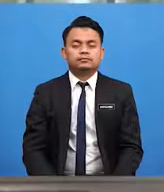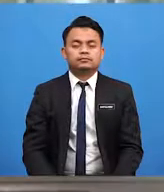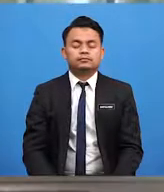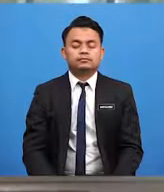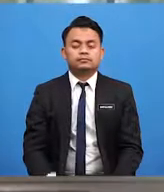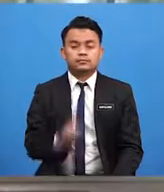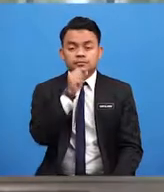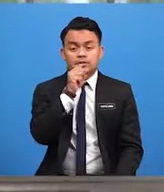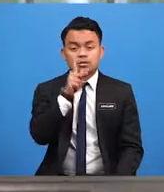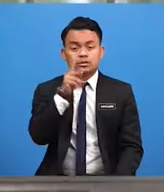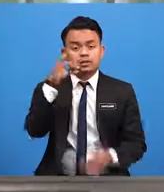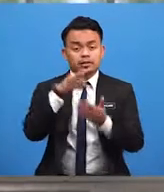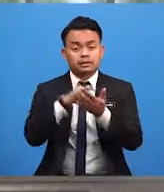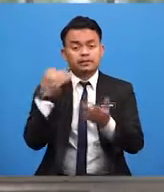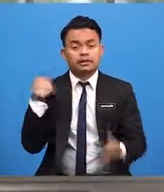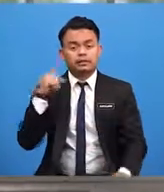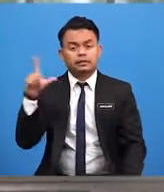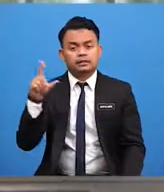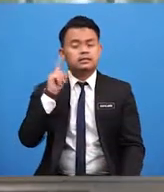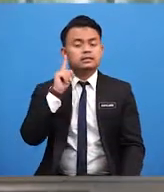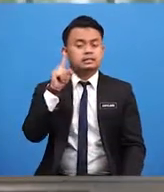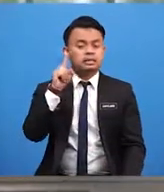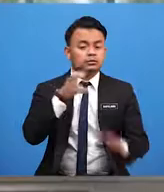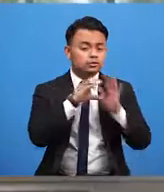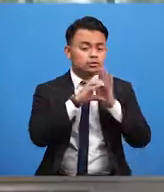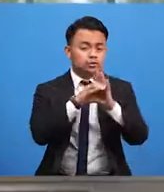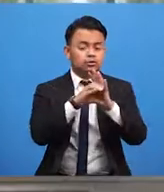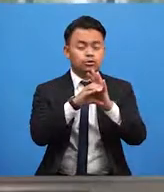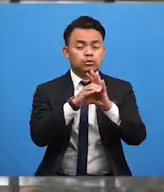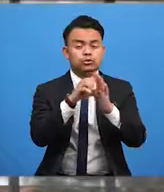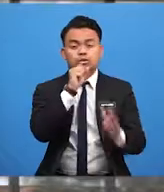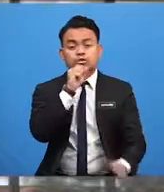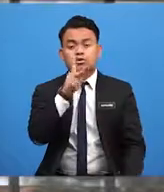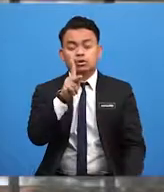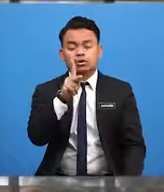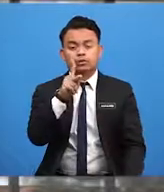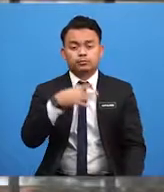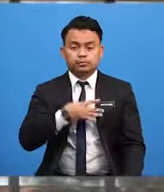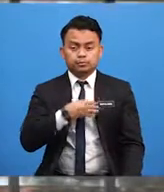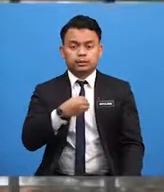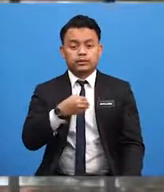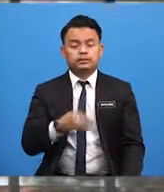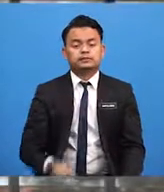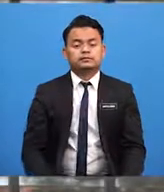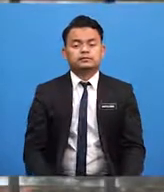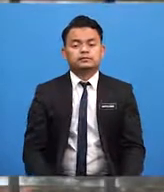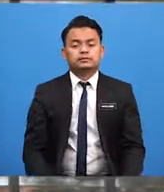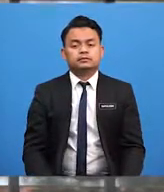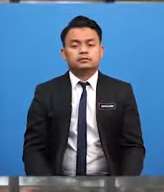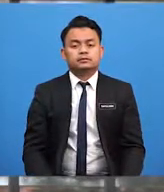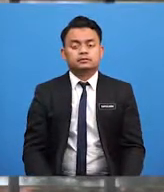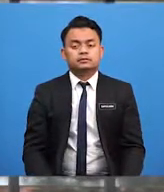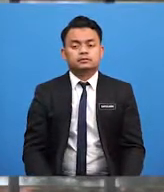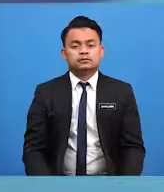Stok ayam adalah salah satu contoh stok putih. Tahukah murid-murid apa itu